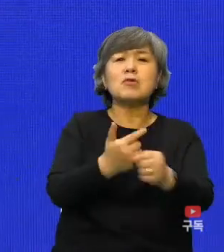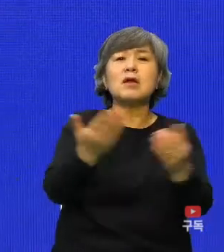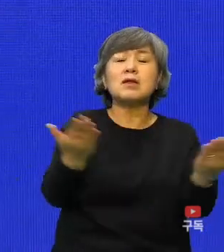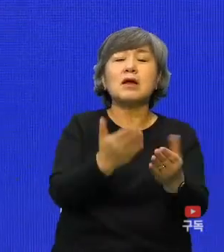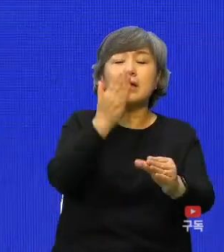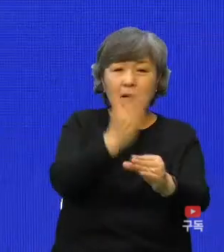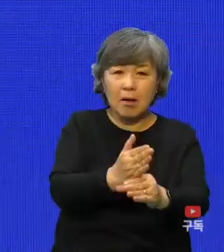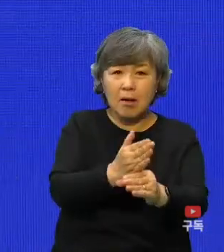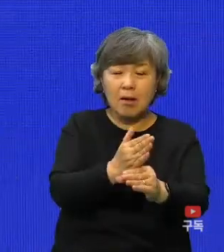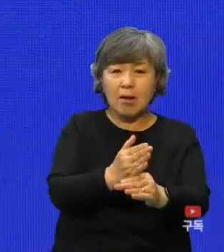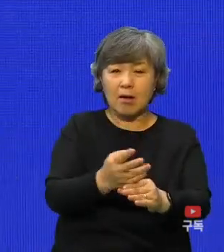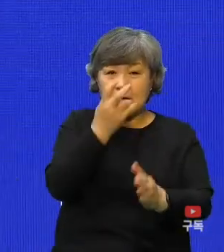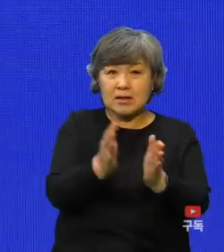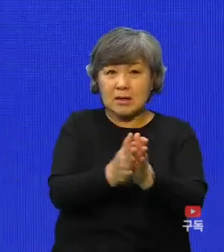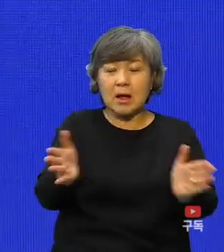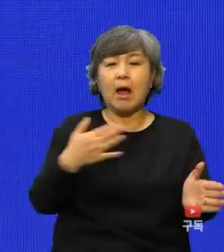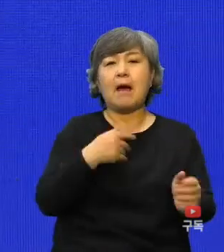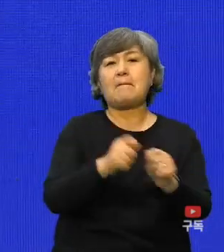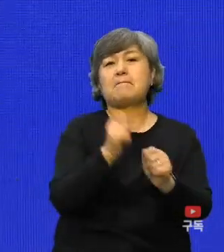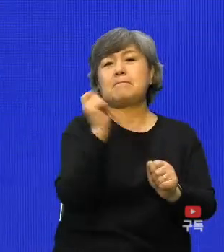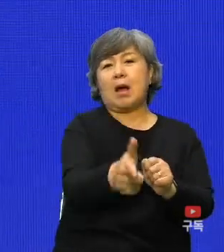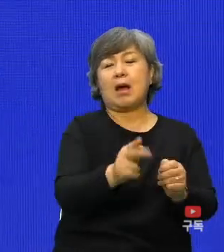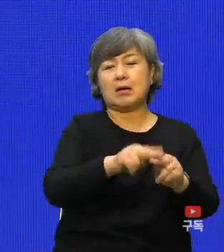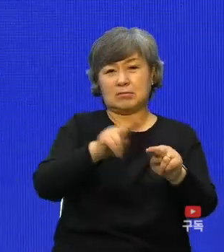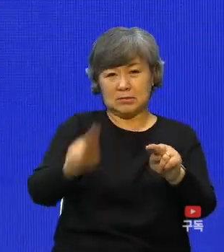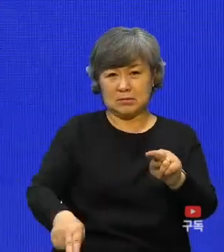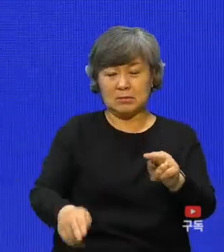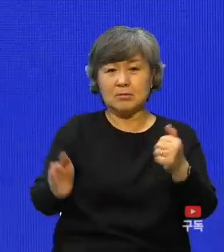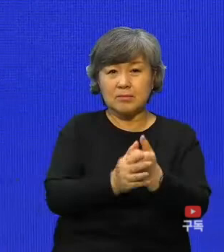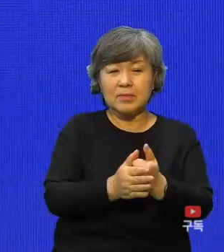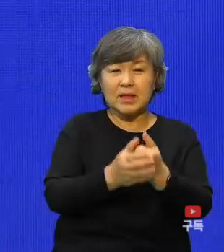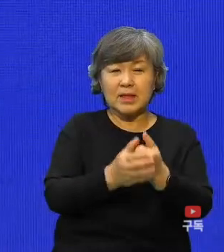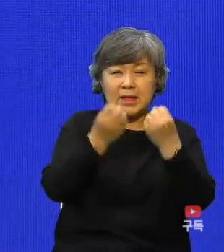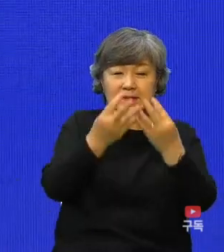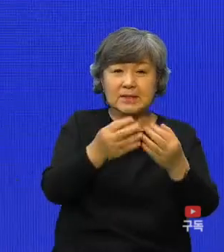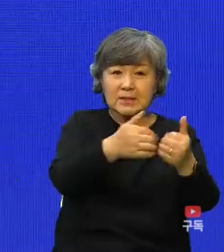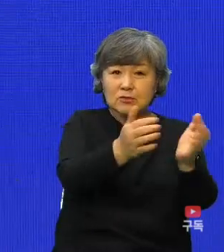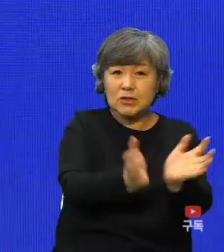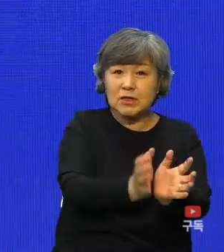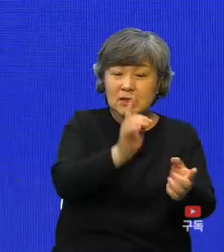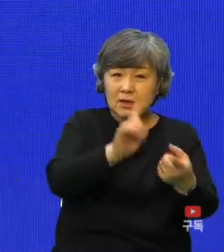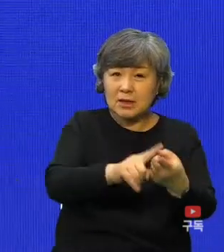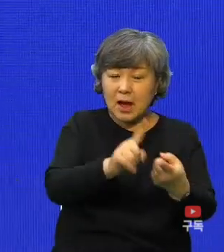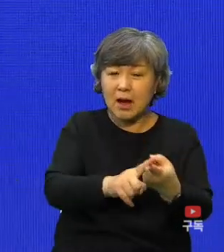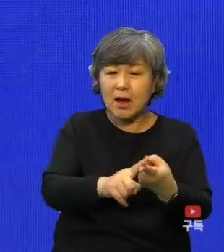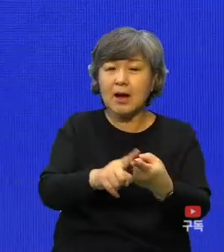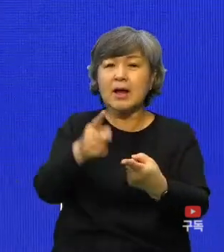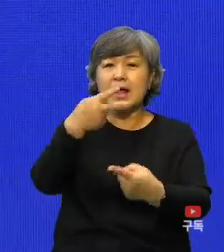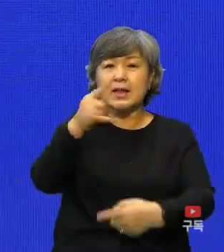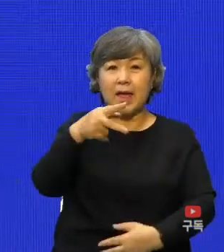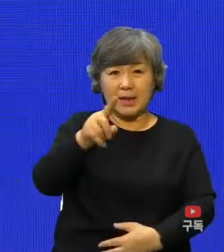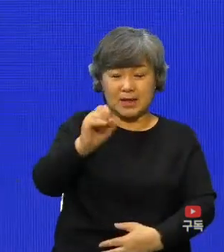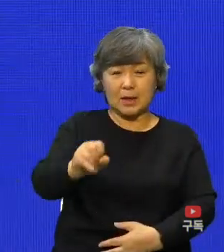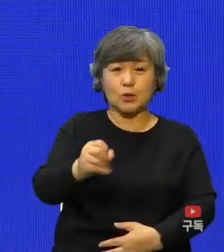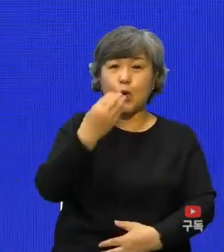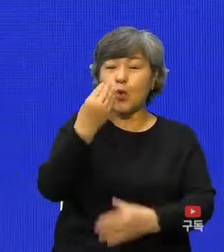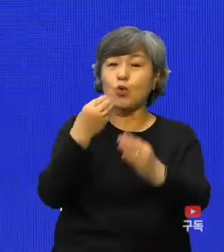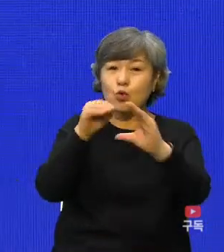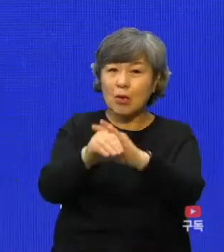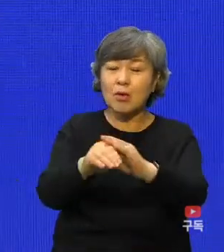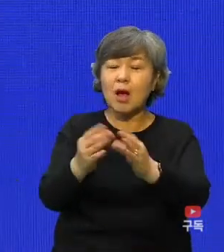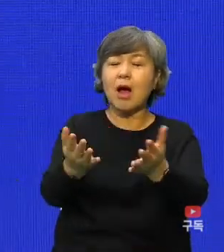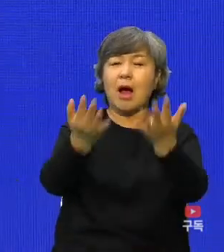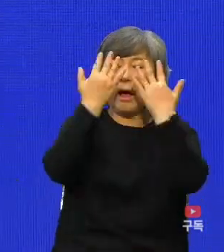근무하다가 수사가 시작되자 사표를 냈습니다. 전 새누리당 신영수 의원의 동생은 대장동 개발 관련 뇌물 수수로